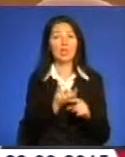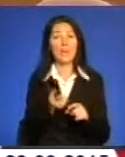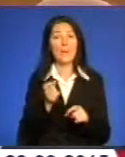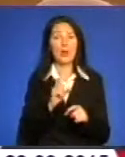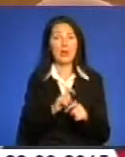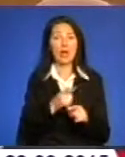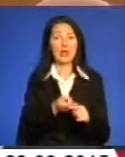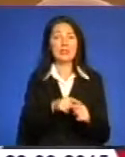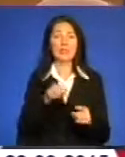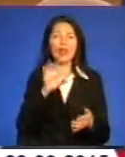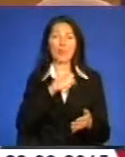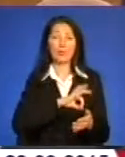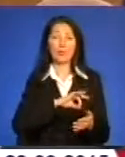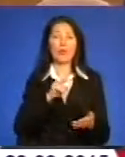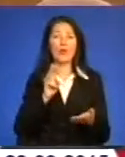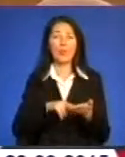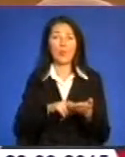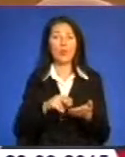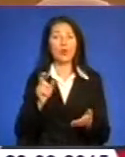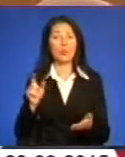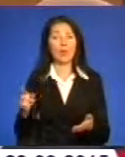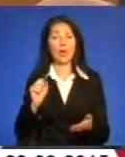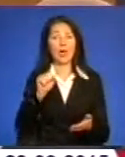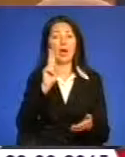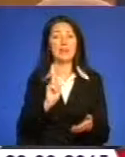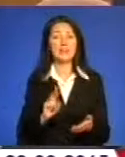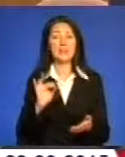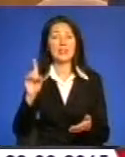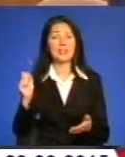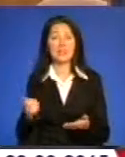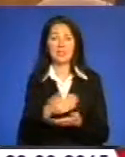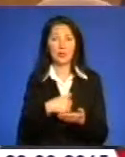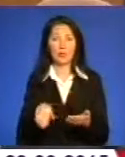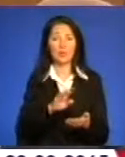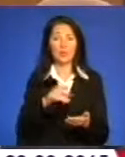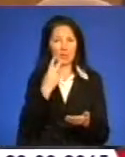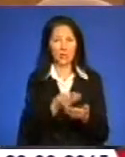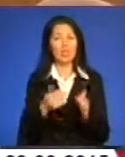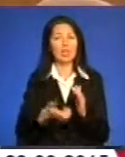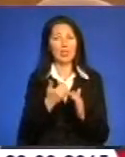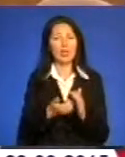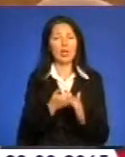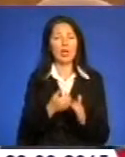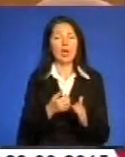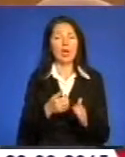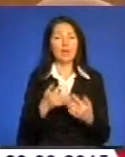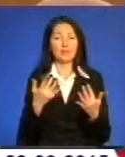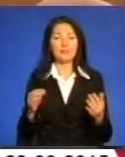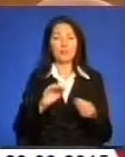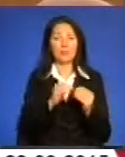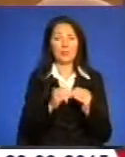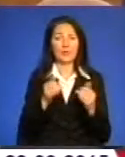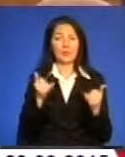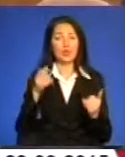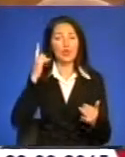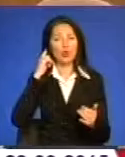податок громадян, це і акцизний збір, попри недоліки його адміністрування, попри інші проблеми. Ми сьогодні чуємо, як на виборах